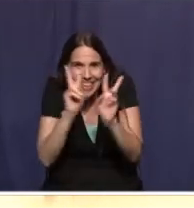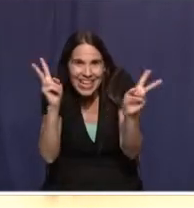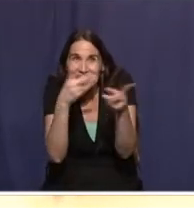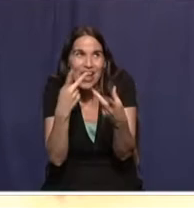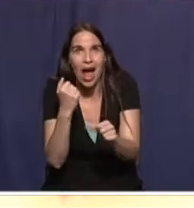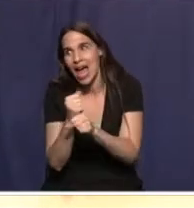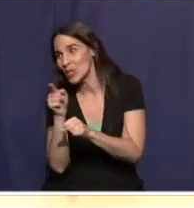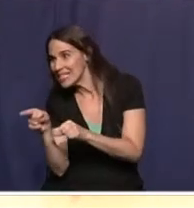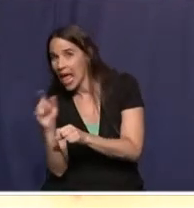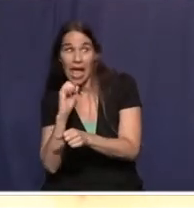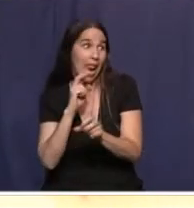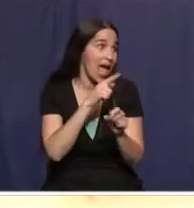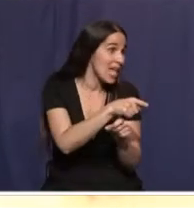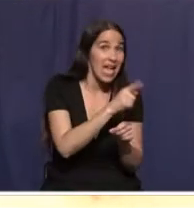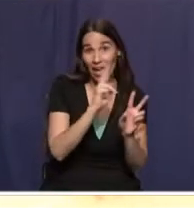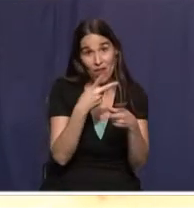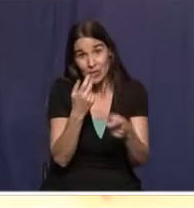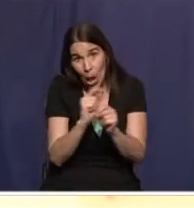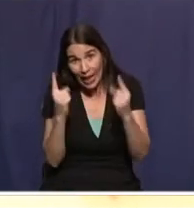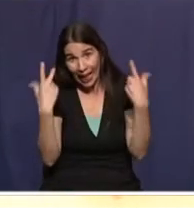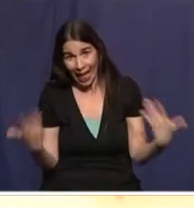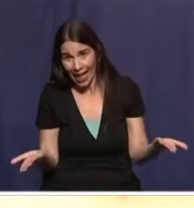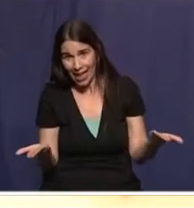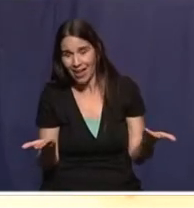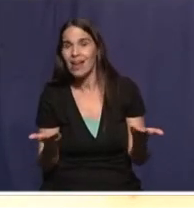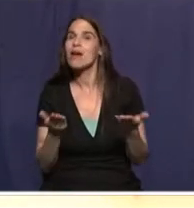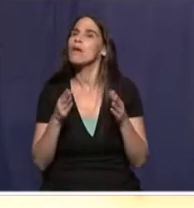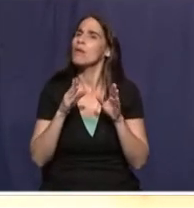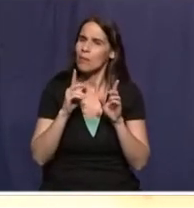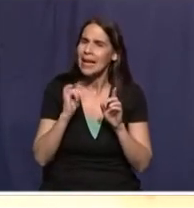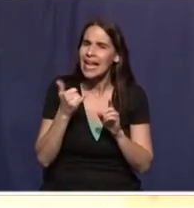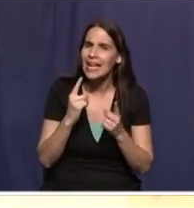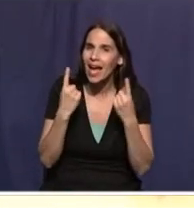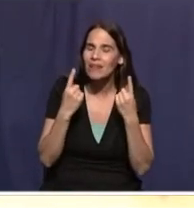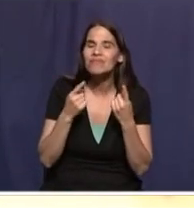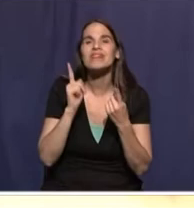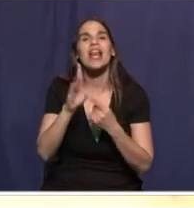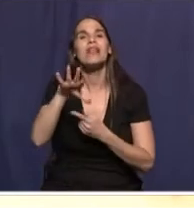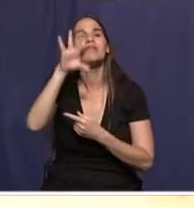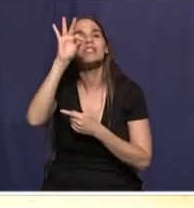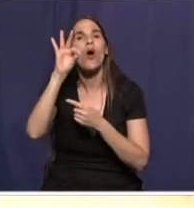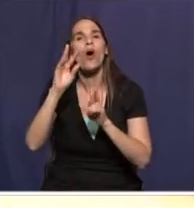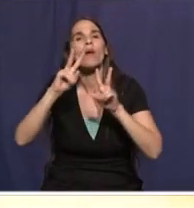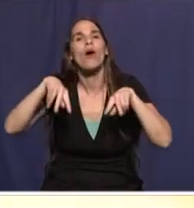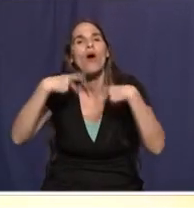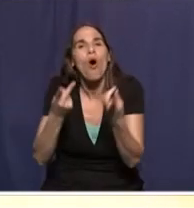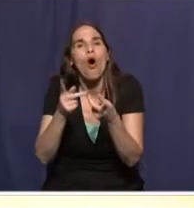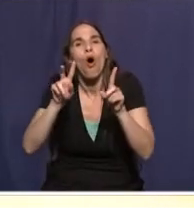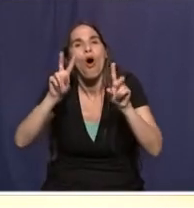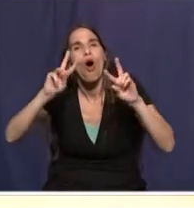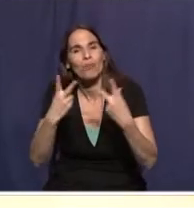לעשות לא את זה ולא את זה, וזה גם לא יקרה. מה שנכון שיקרה, הוא שנמצא בחזרה את הדרך